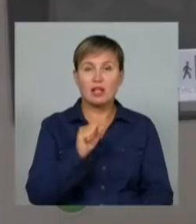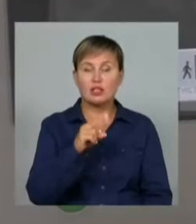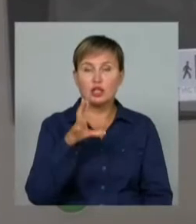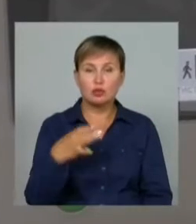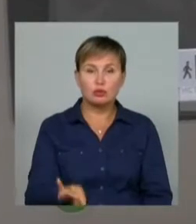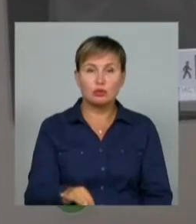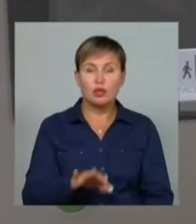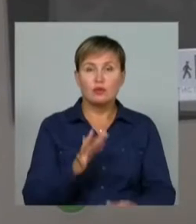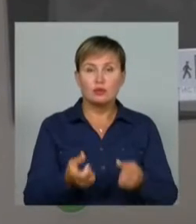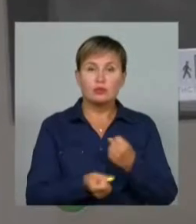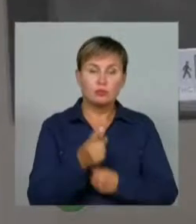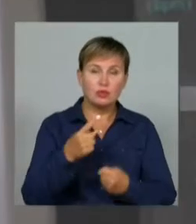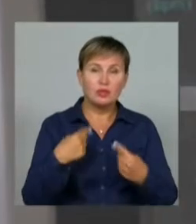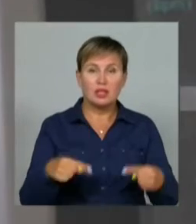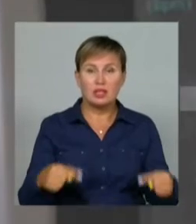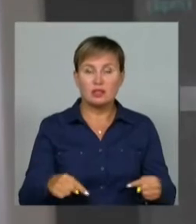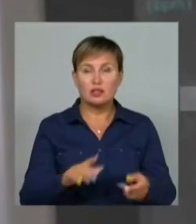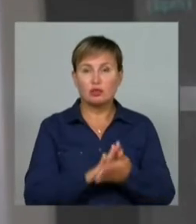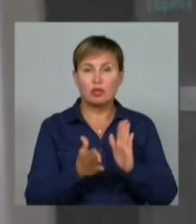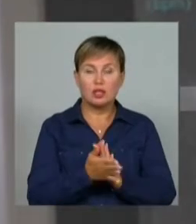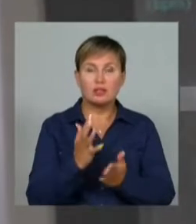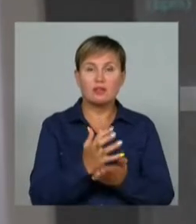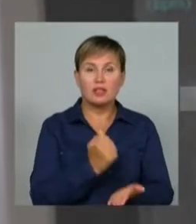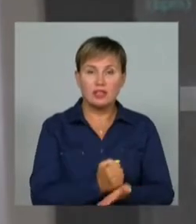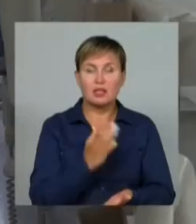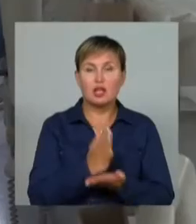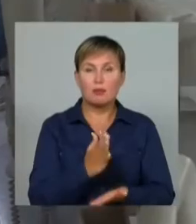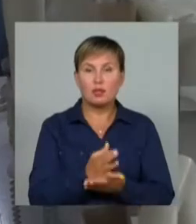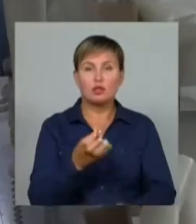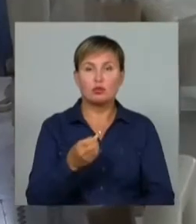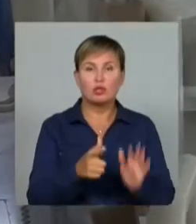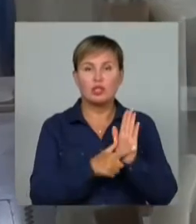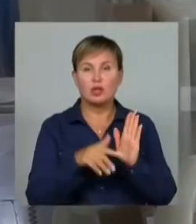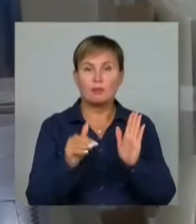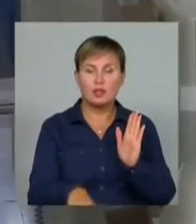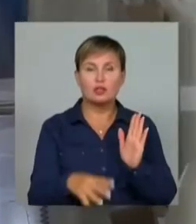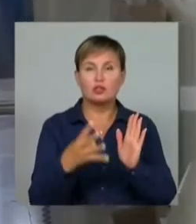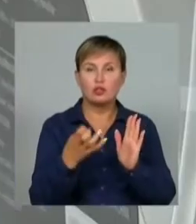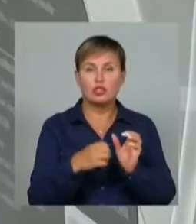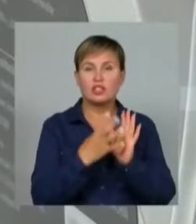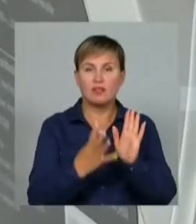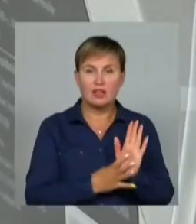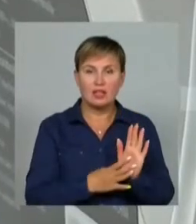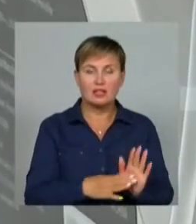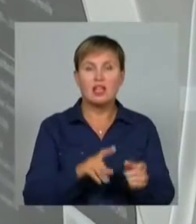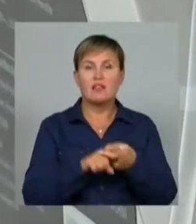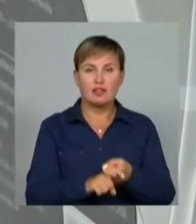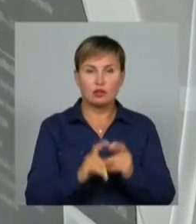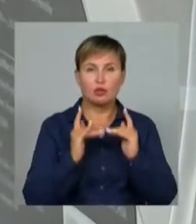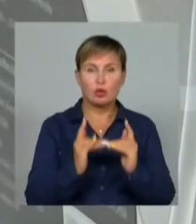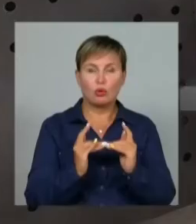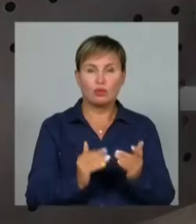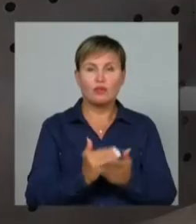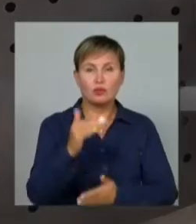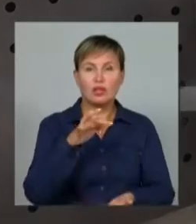случае обострения эпидемиологической ситуации в резерве имеется еще 7419 инфекционных коек.